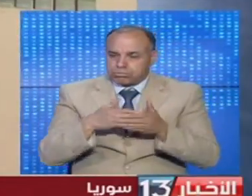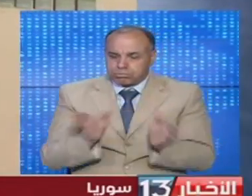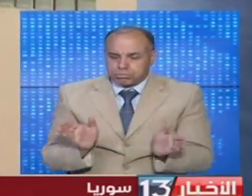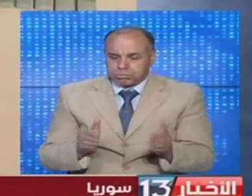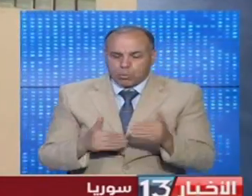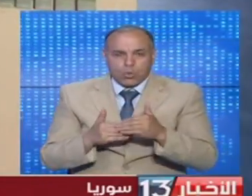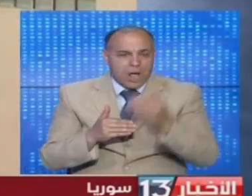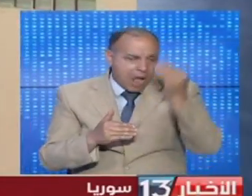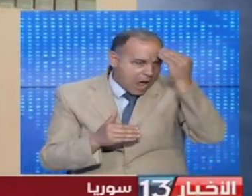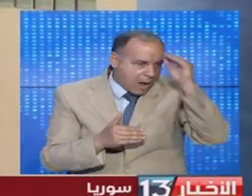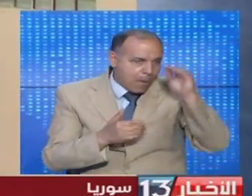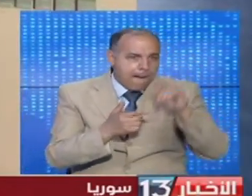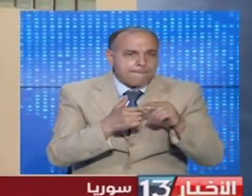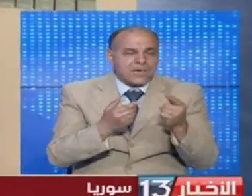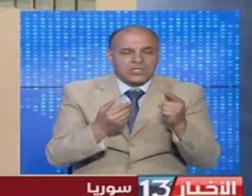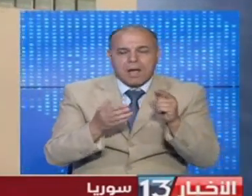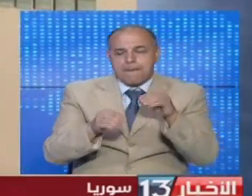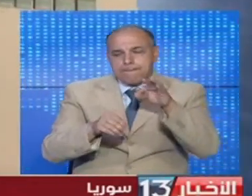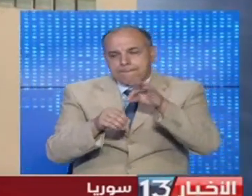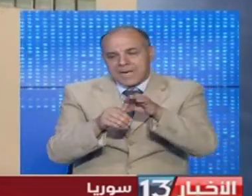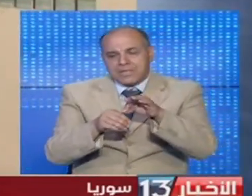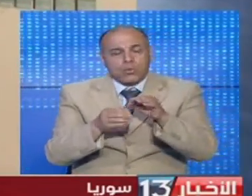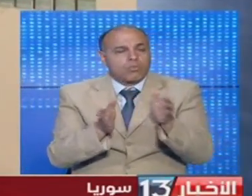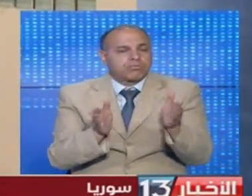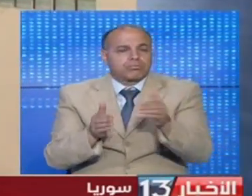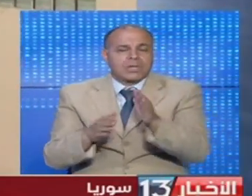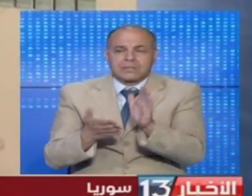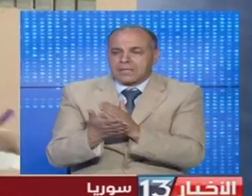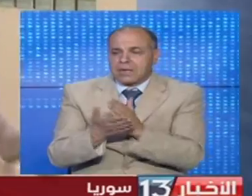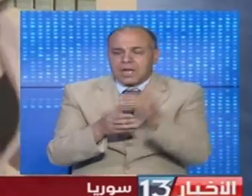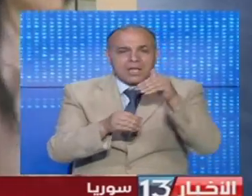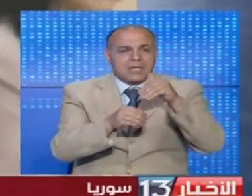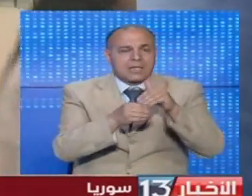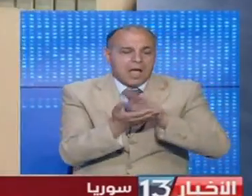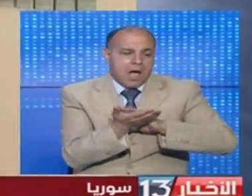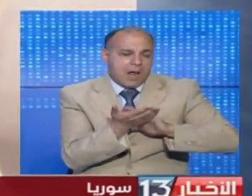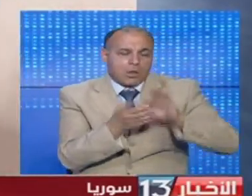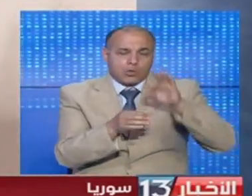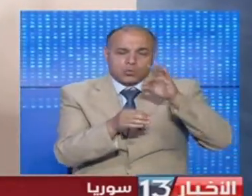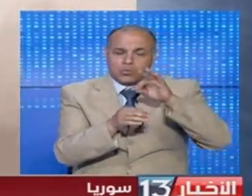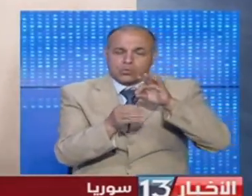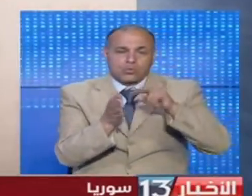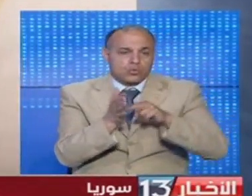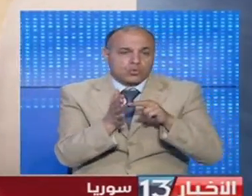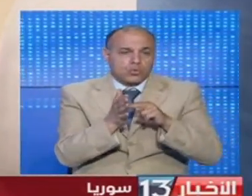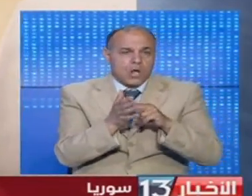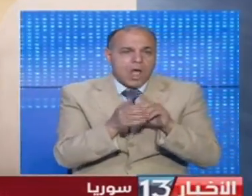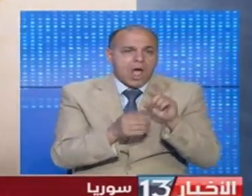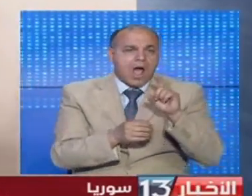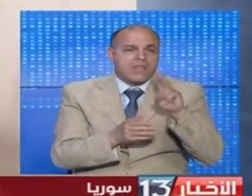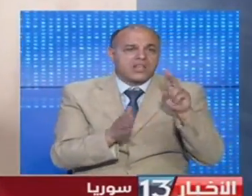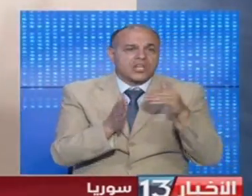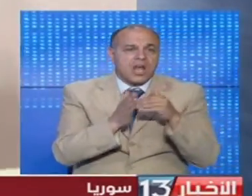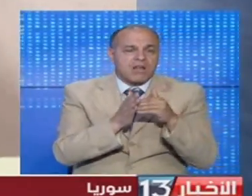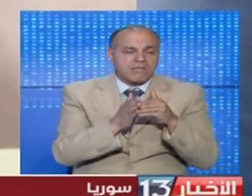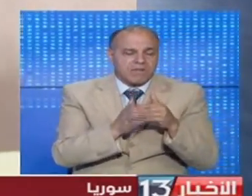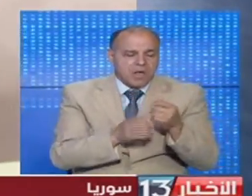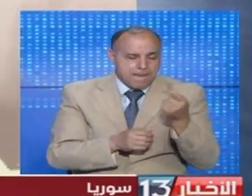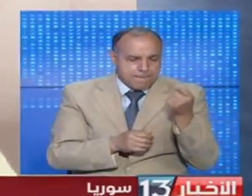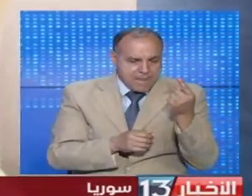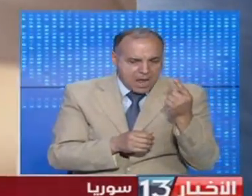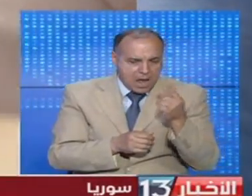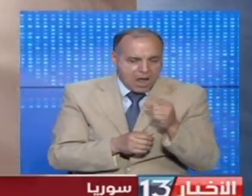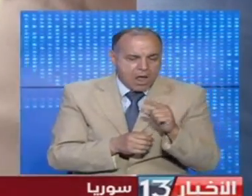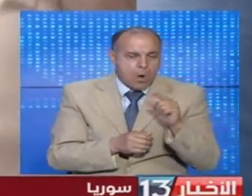علما ان عدد مراكز الانتخاب التي تم اعدادها داخل الاراضي السوريه تساوي اثني عشر الفا ومائه واثنين